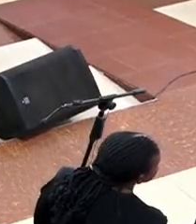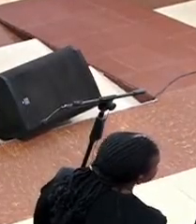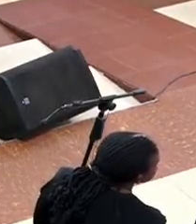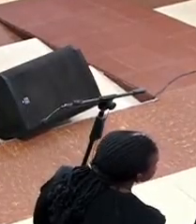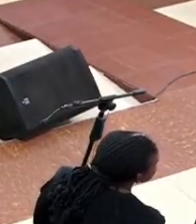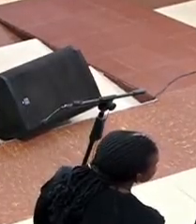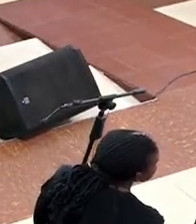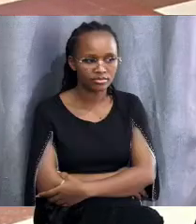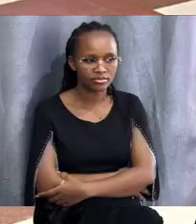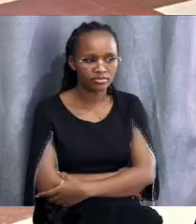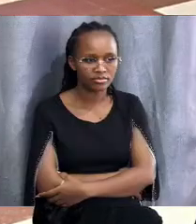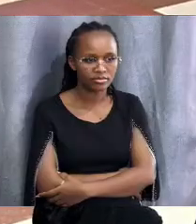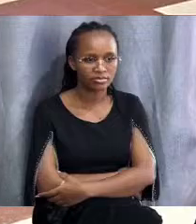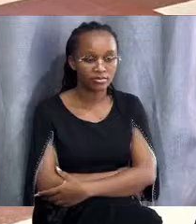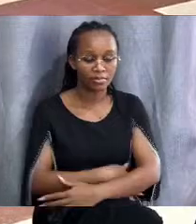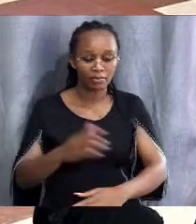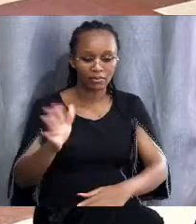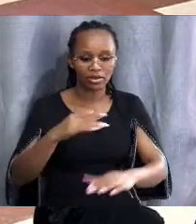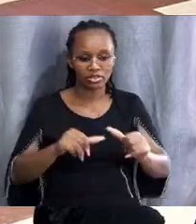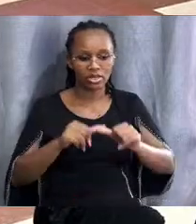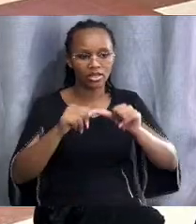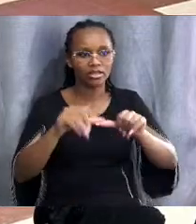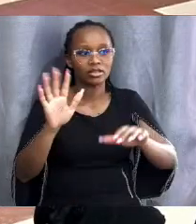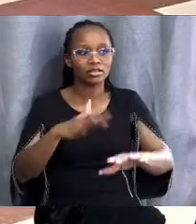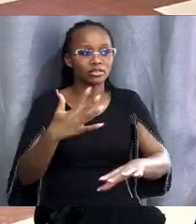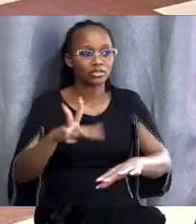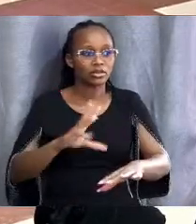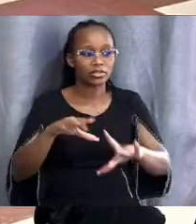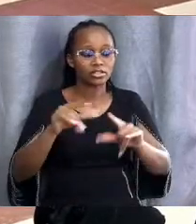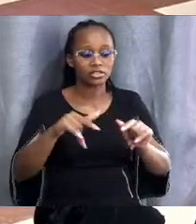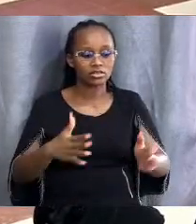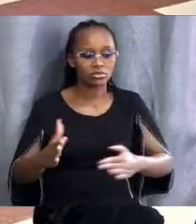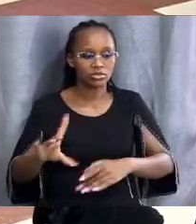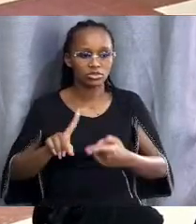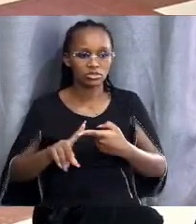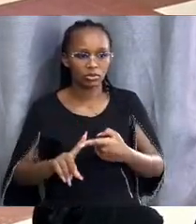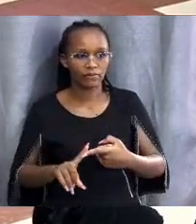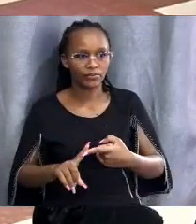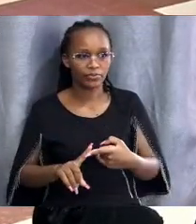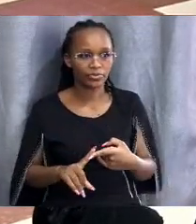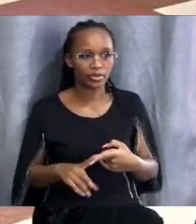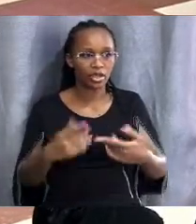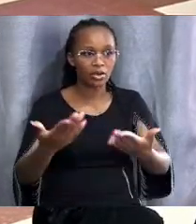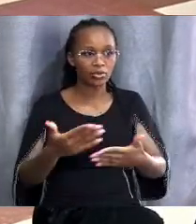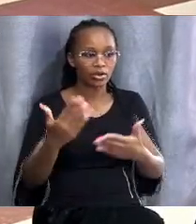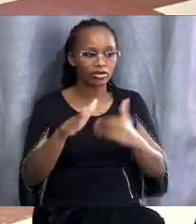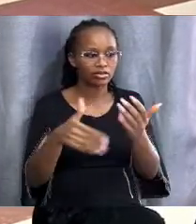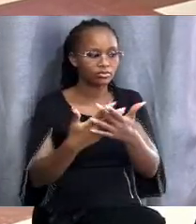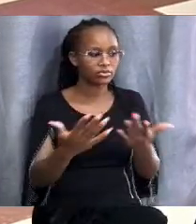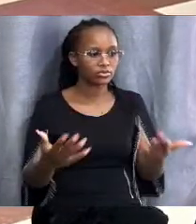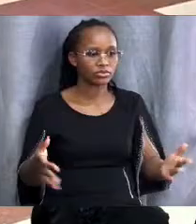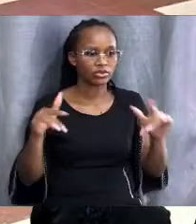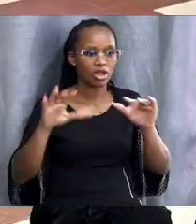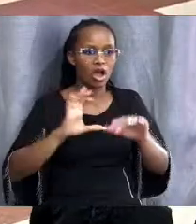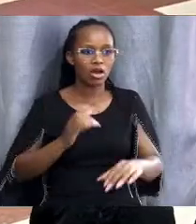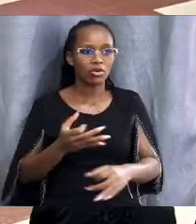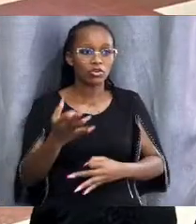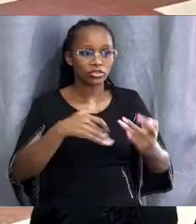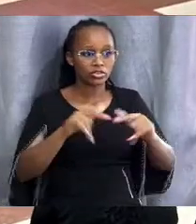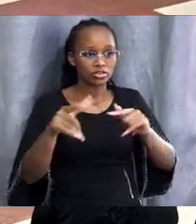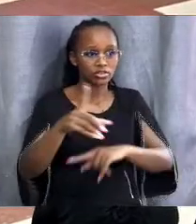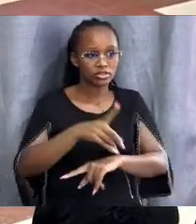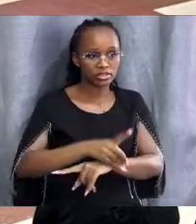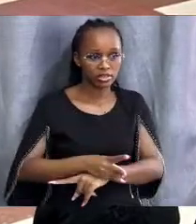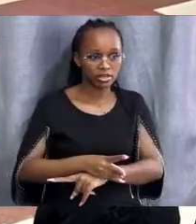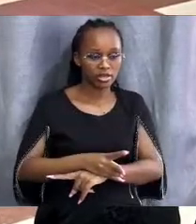Endelea na hiyo wimbo na ningetaka kuchukua fursa hii kuwakaribisha wote kwenye imbanda hii